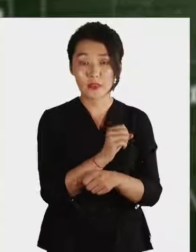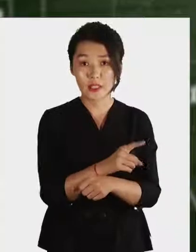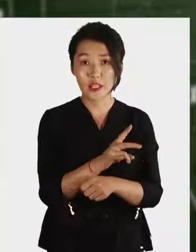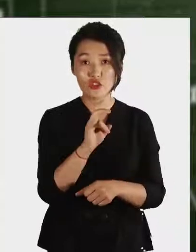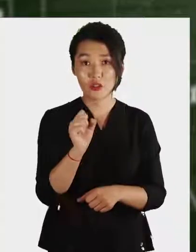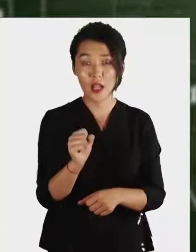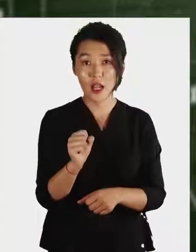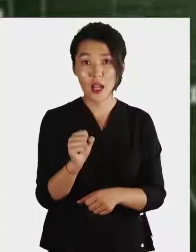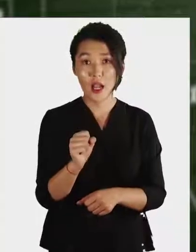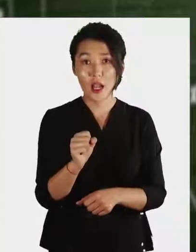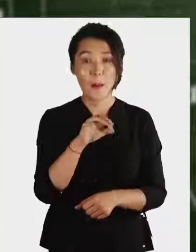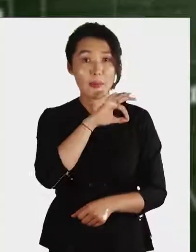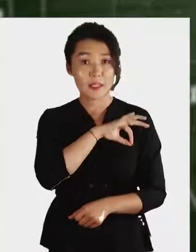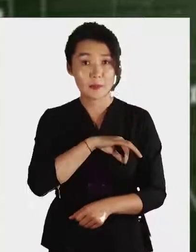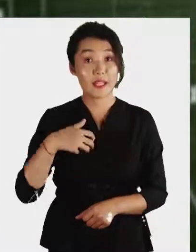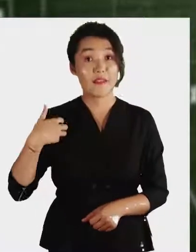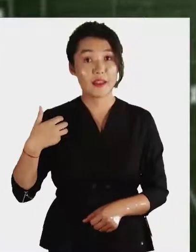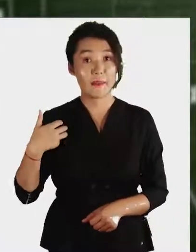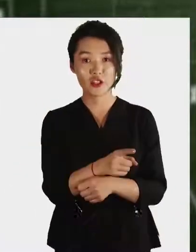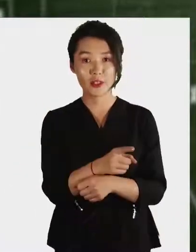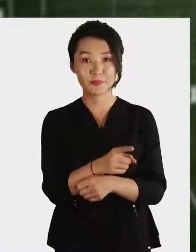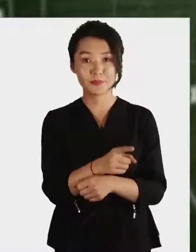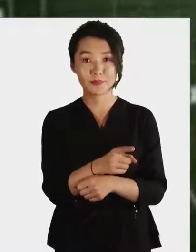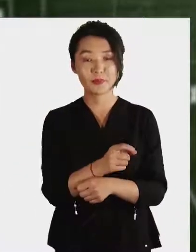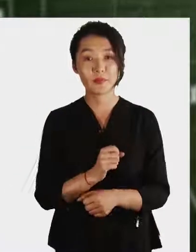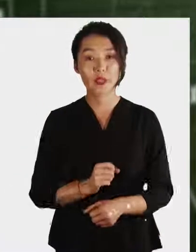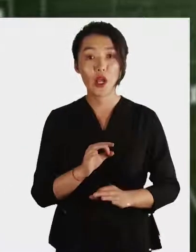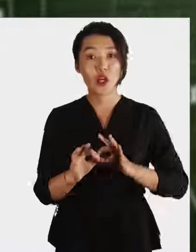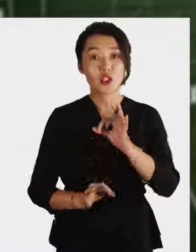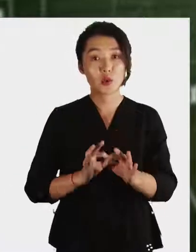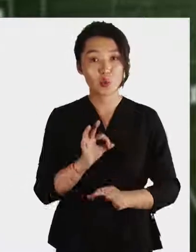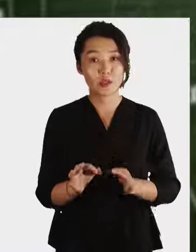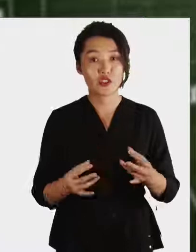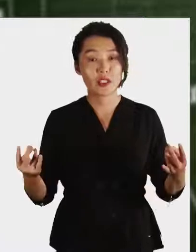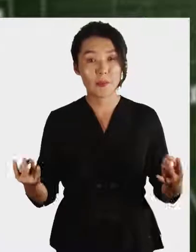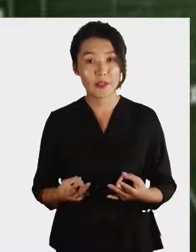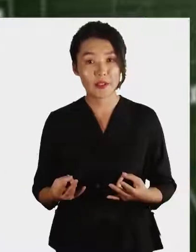на потребление витаминов. Первая задача.